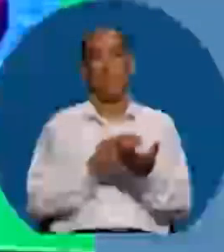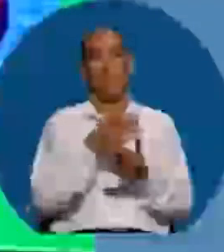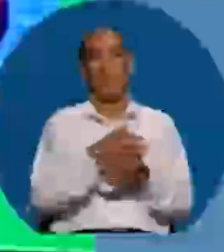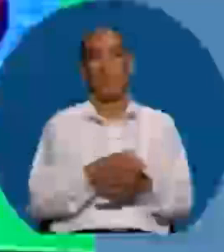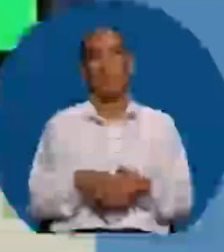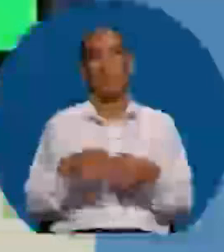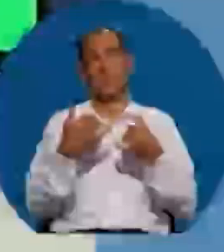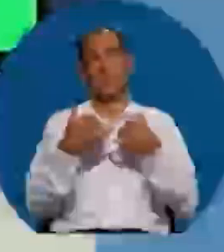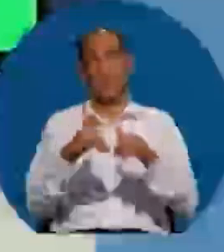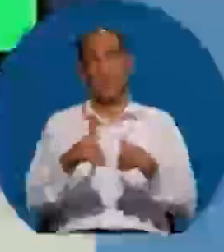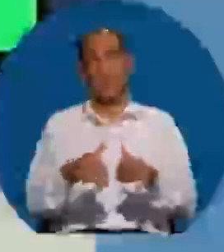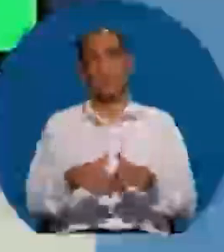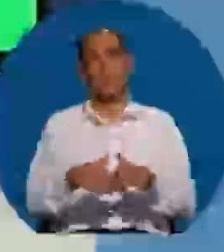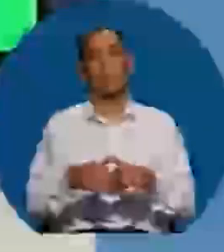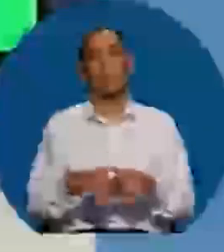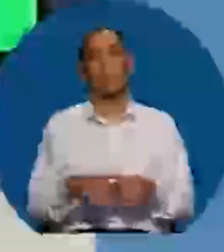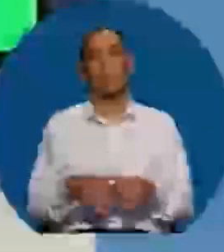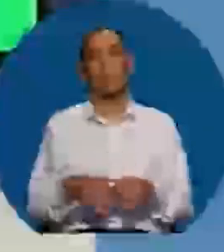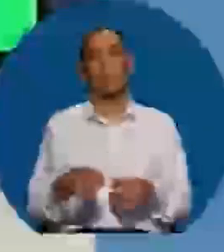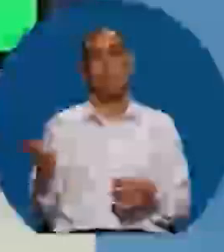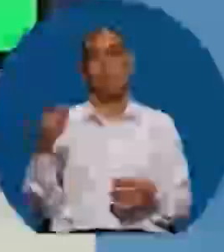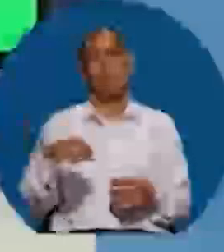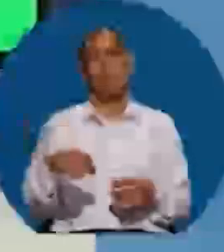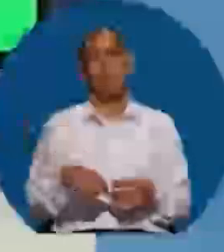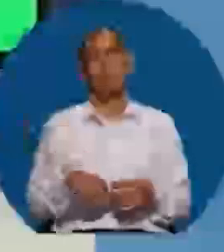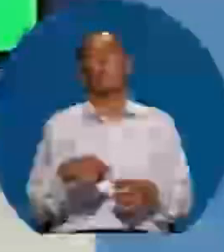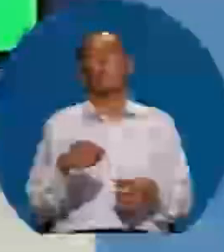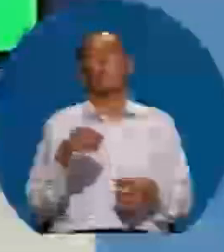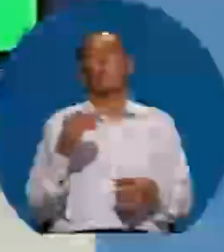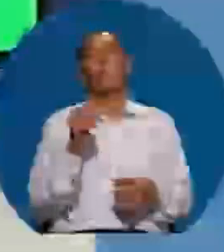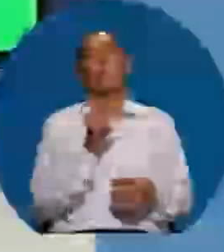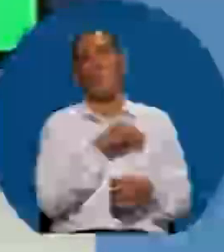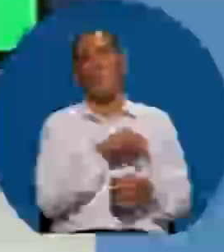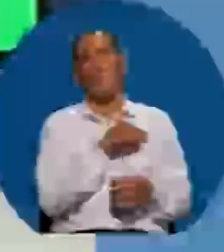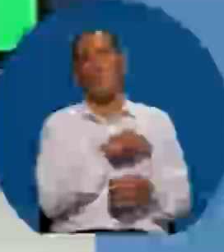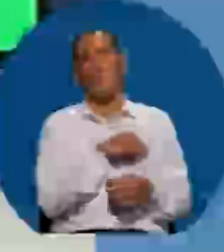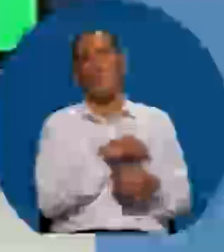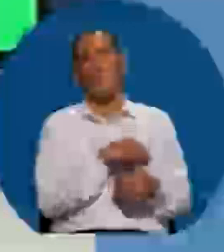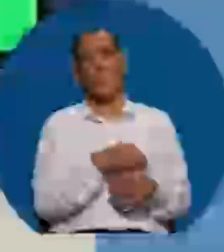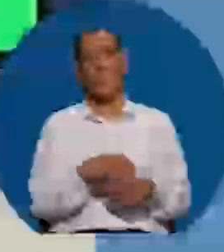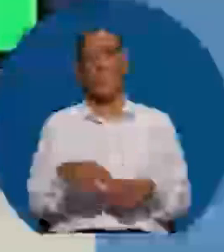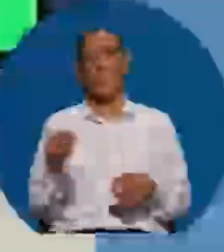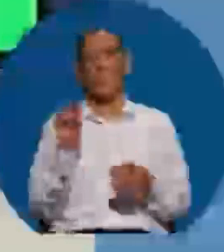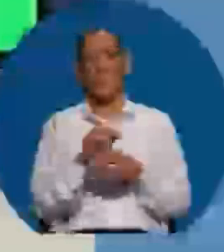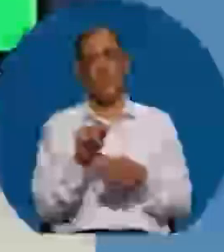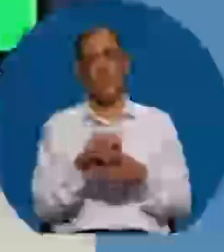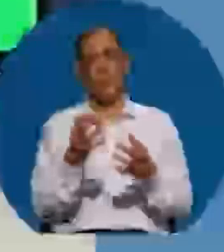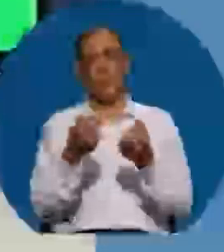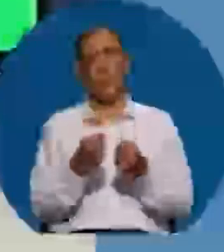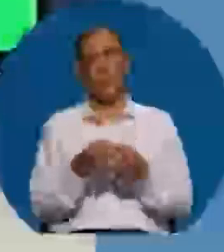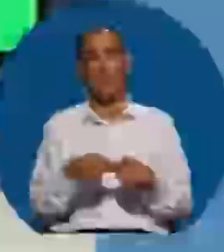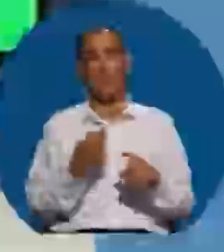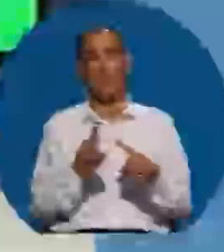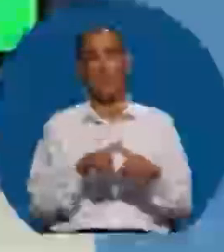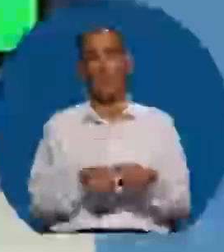біздің дастырханымызға келемен дегенге шекем, бір қанша инсалардың минетлері тұратығылығын үйреніп алдық, е? Неке